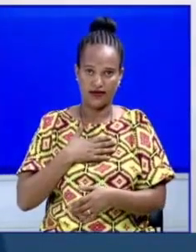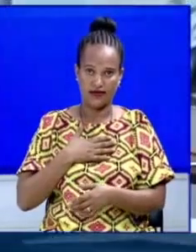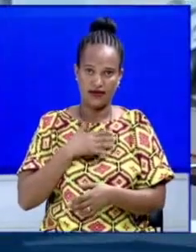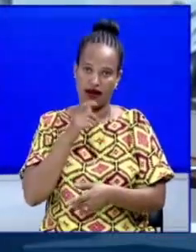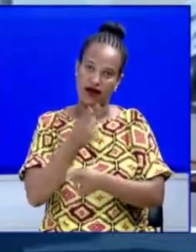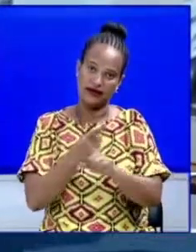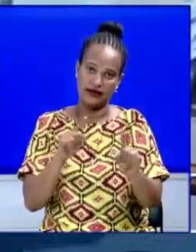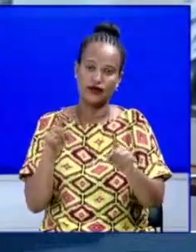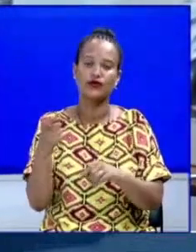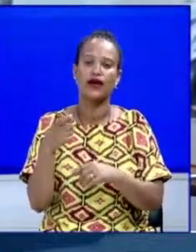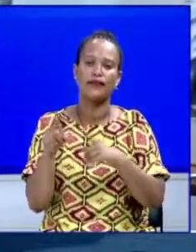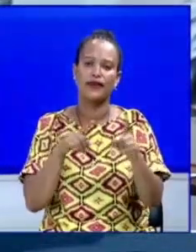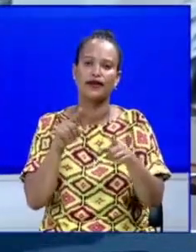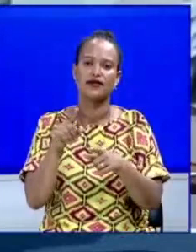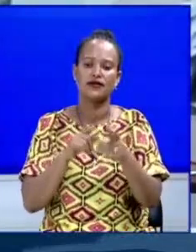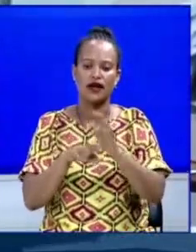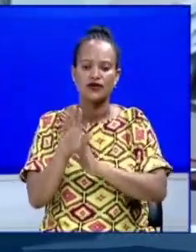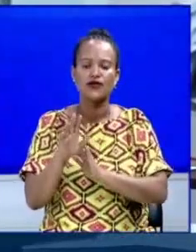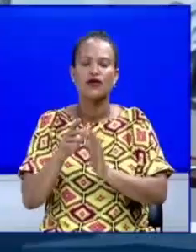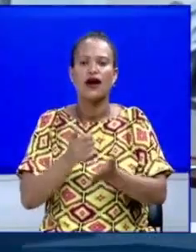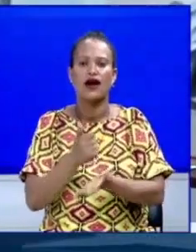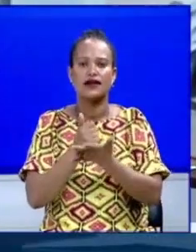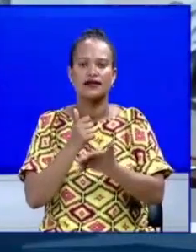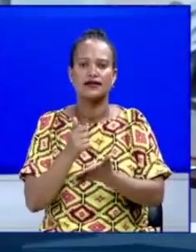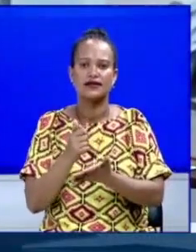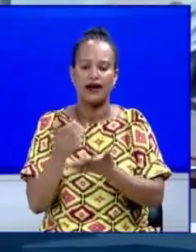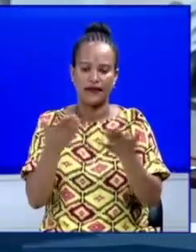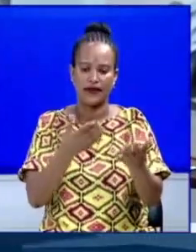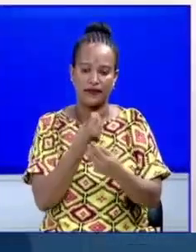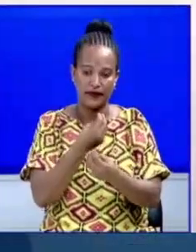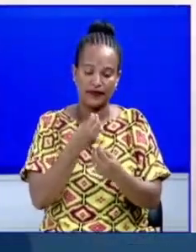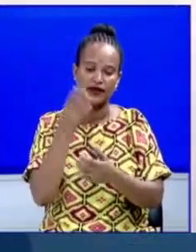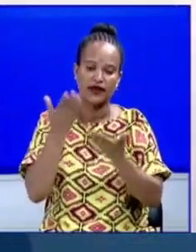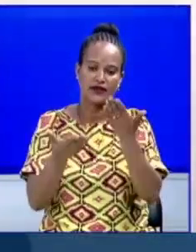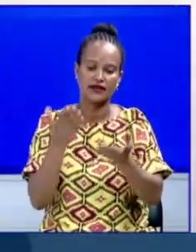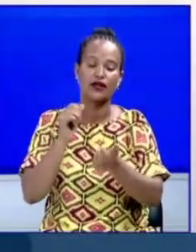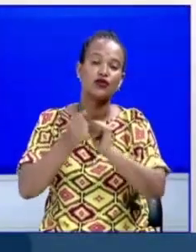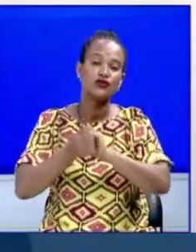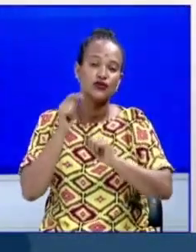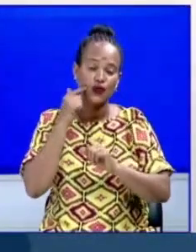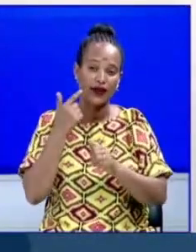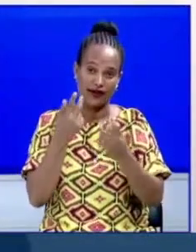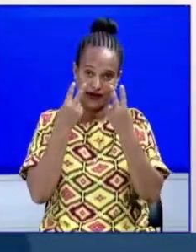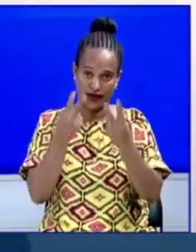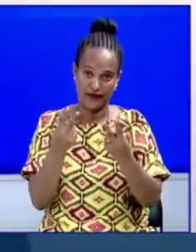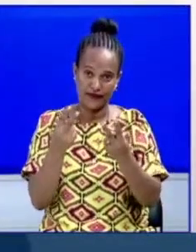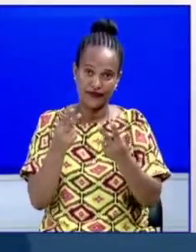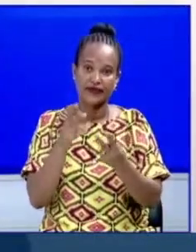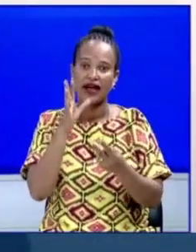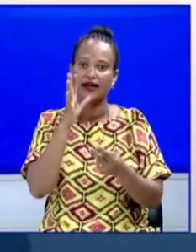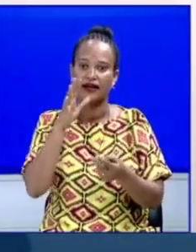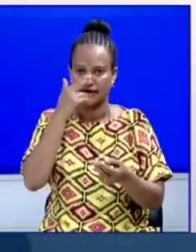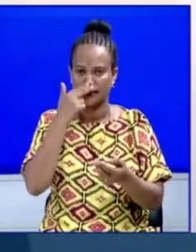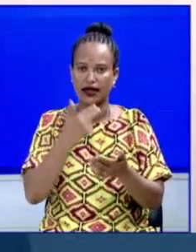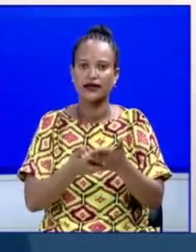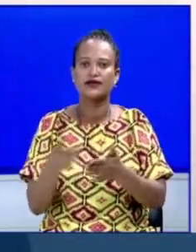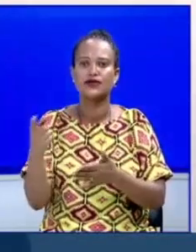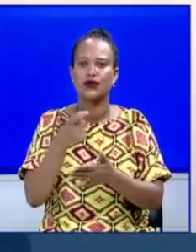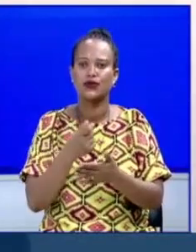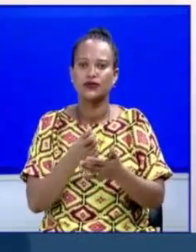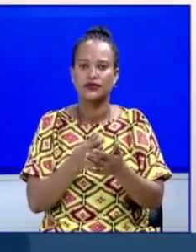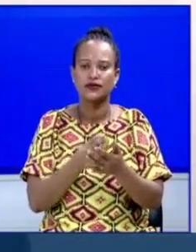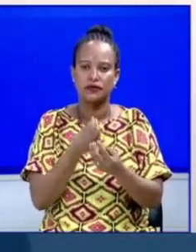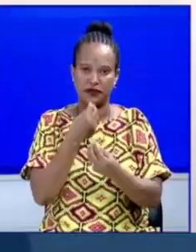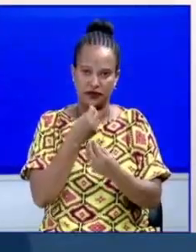ኣይርሓንን። ይኹን ዳኣ እምበር እቲ ዝኣቱ ዘሎ ሓገዝ ኣብ ቀረ ምግቢ ብተነፃፃሪ ለውጥ እኳ እንተተረኣየ ንኣዴታትን ህፃናትን ዝኸውን ልሙዕ